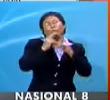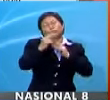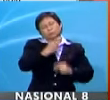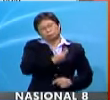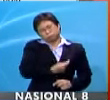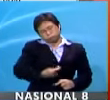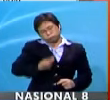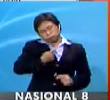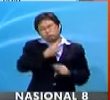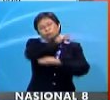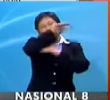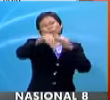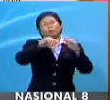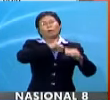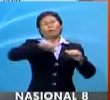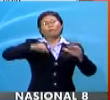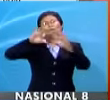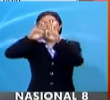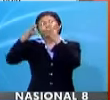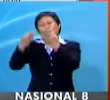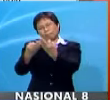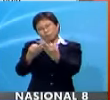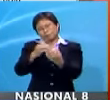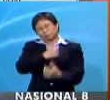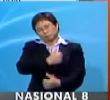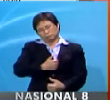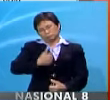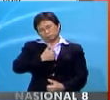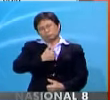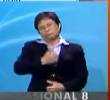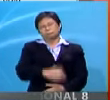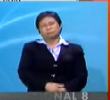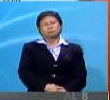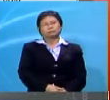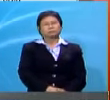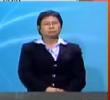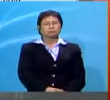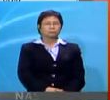takziah kepada seluruh anggota keluarga mangsa mangsa